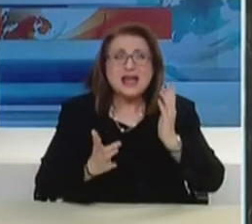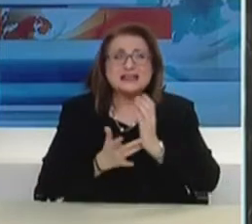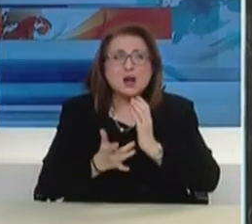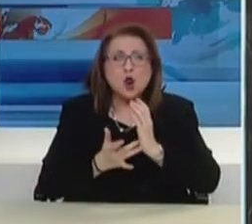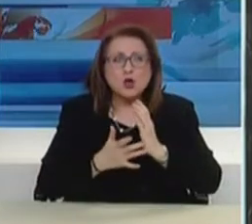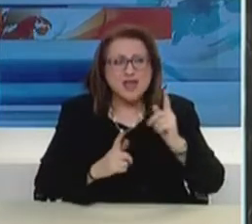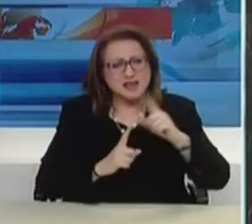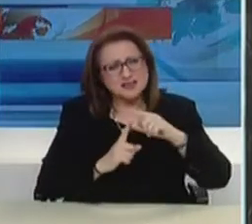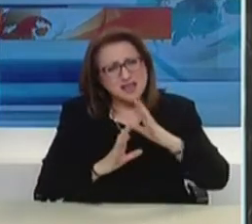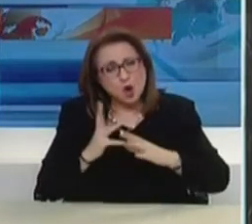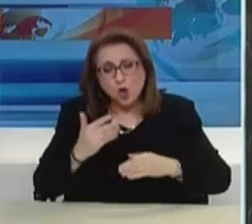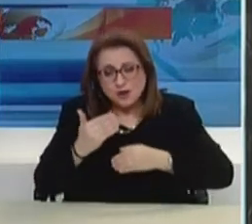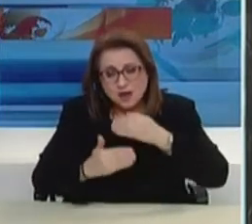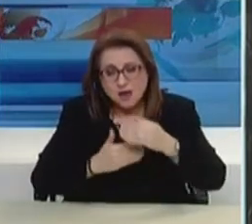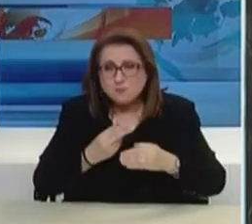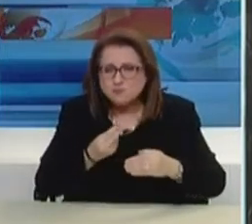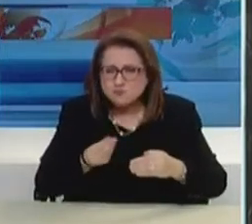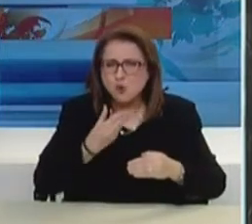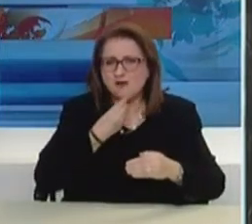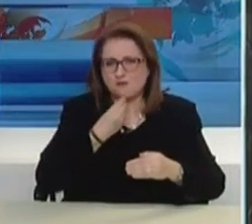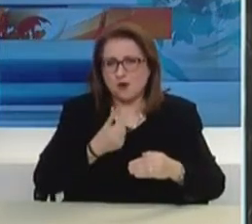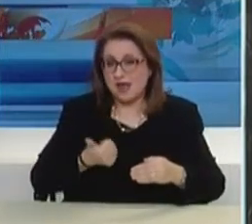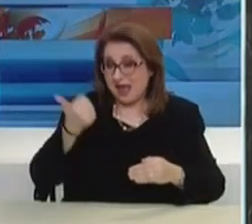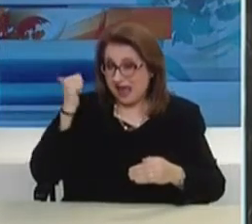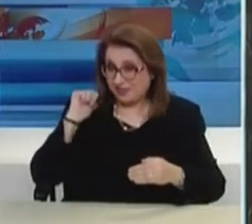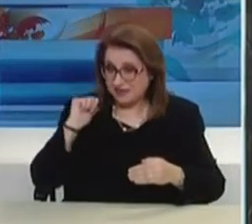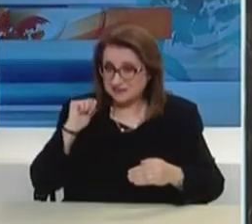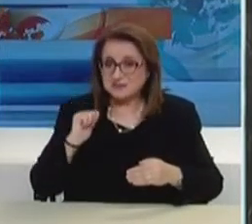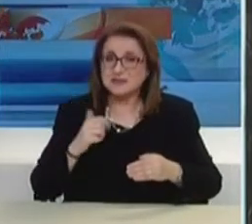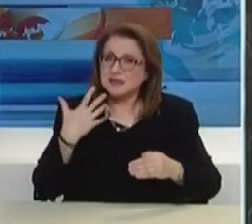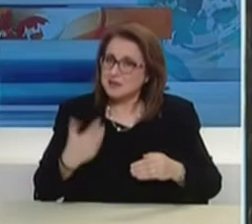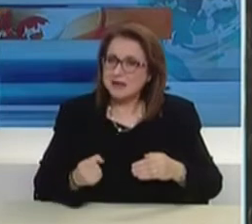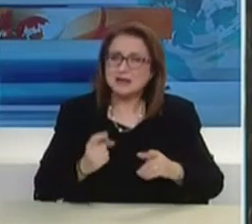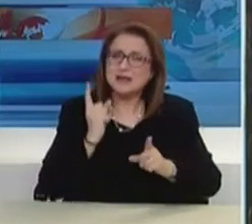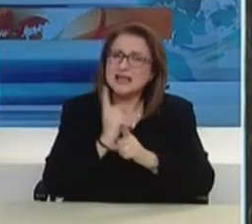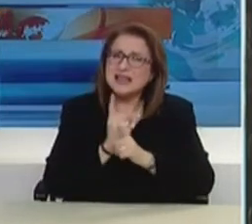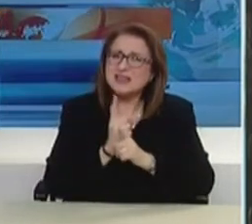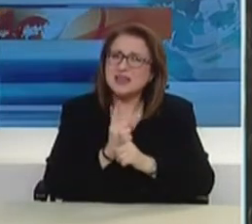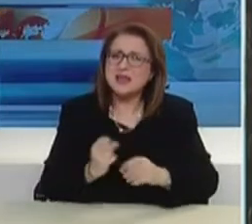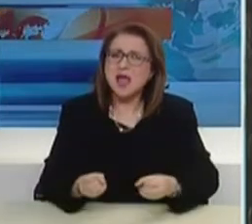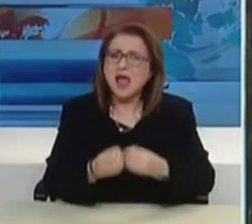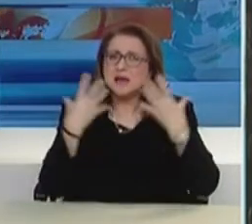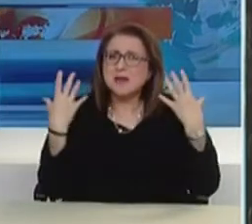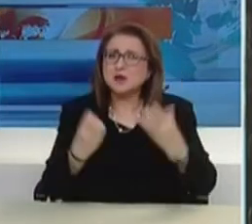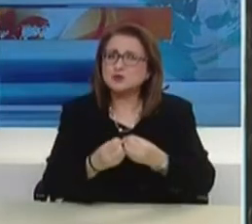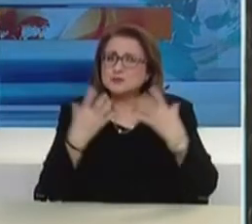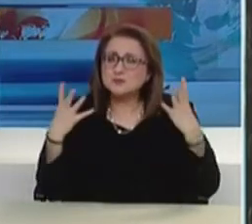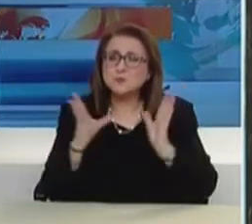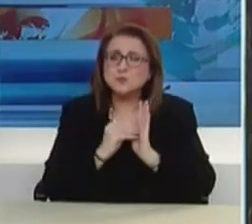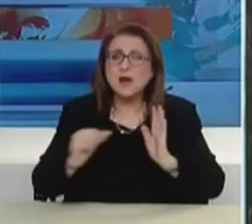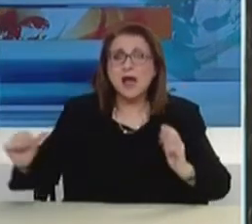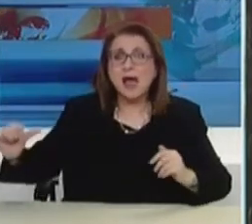Ήδη από χθες είναι διαθέσιμη η ηλεκτρονική ενημέρωση σχετικά με τις